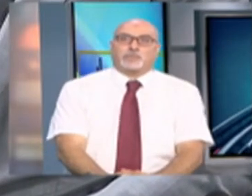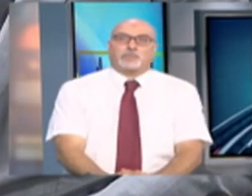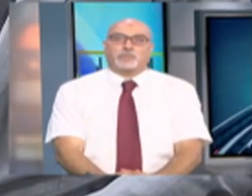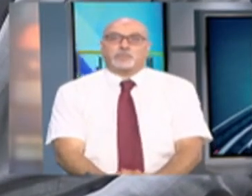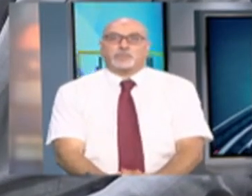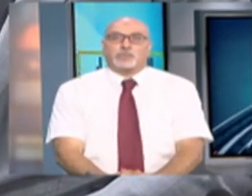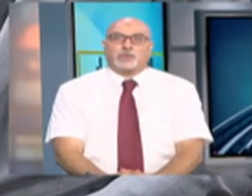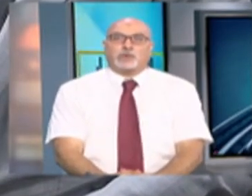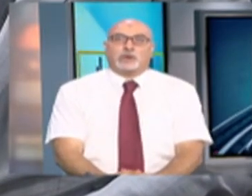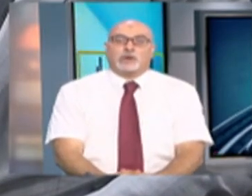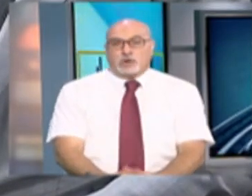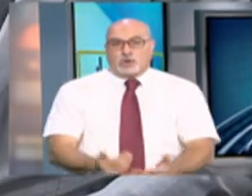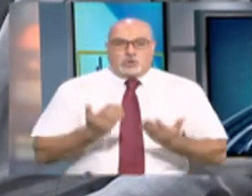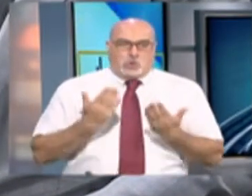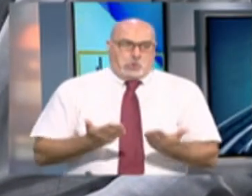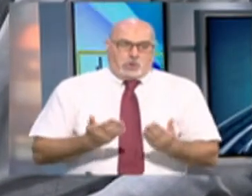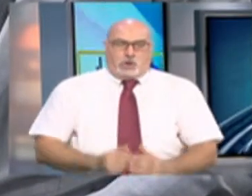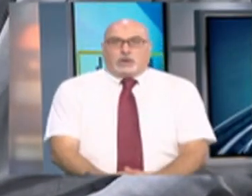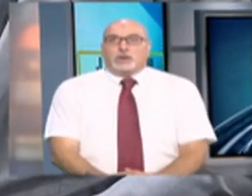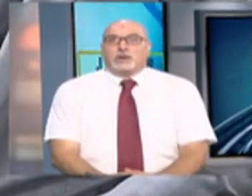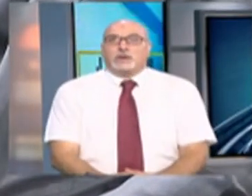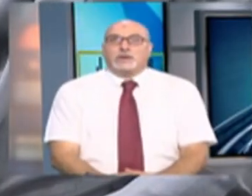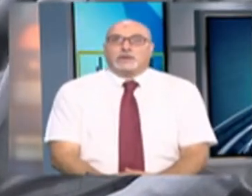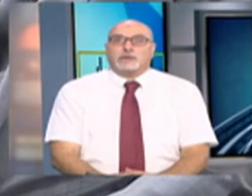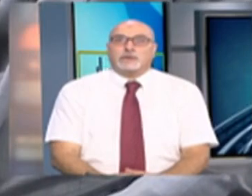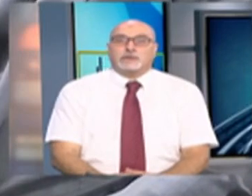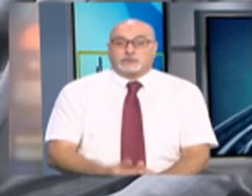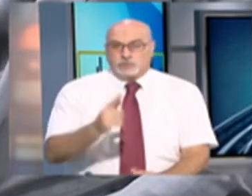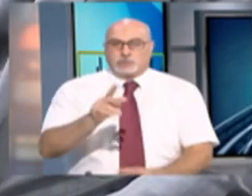حاولوا بقدر الاستطاعة باش تعرفوا أكثر